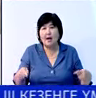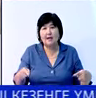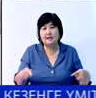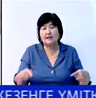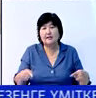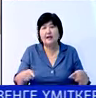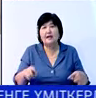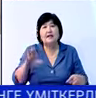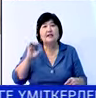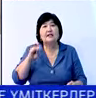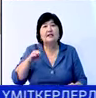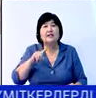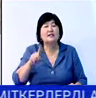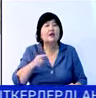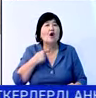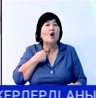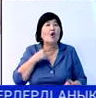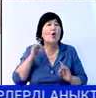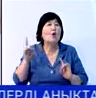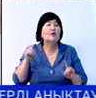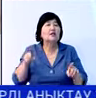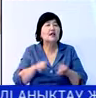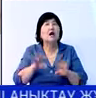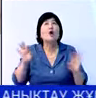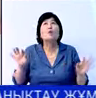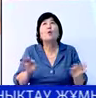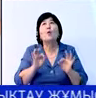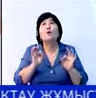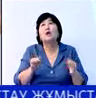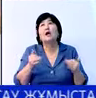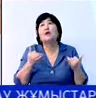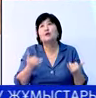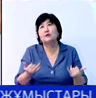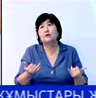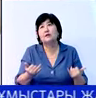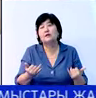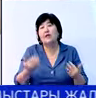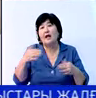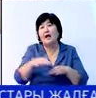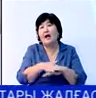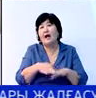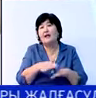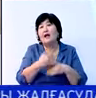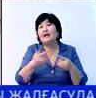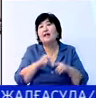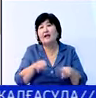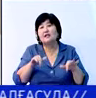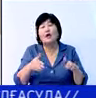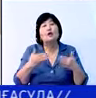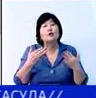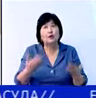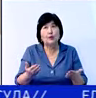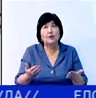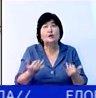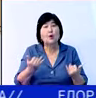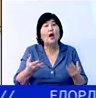синтездік үндестікпенен шығарған бір музыканы соны халыққа насихаттау, соны